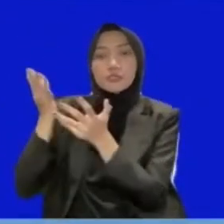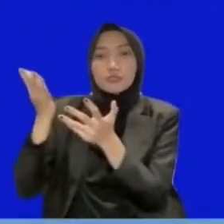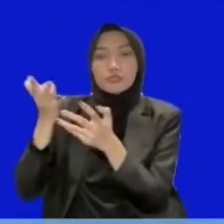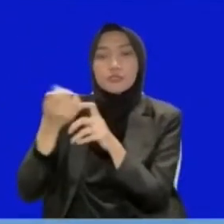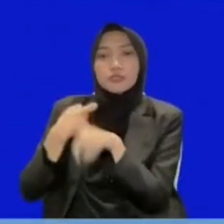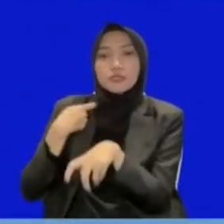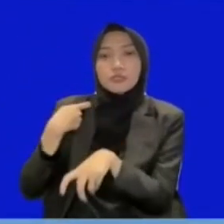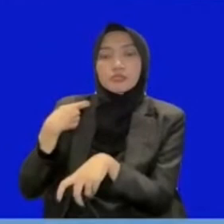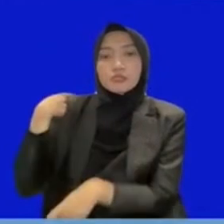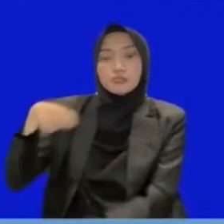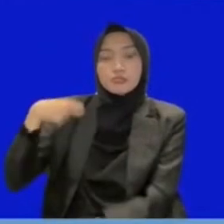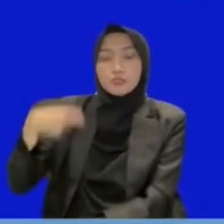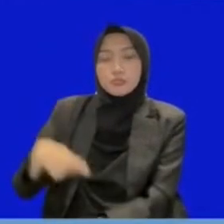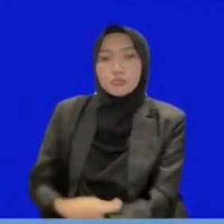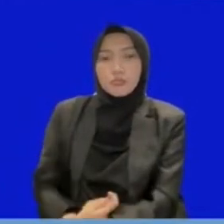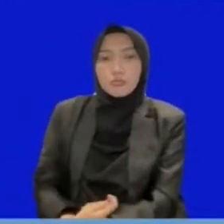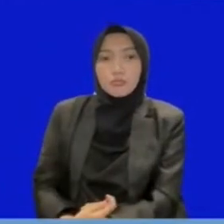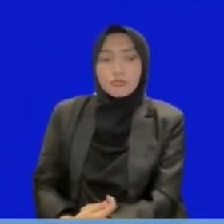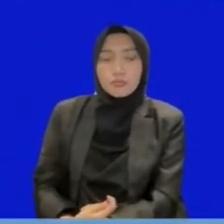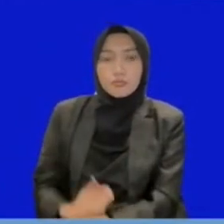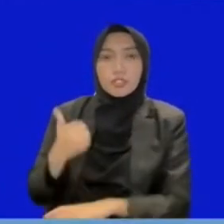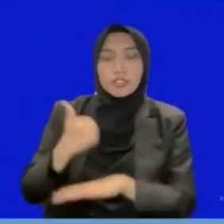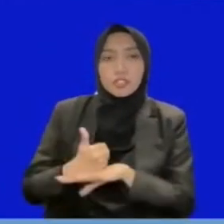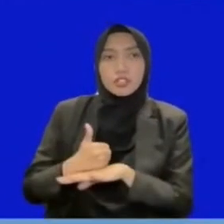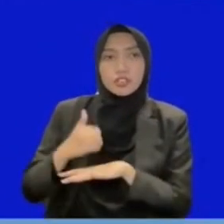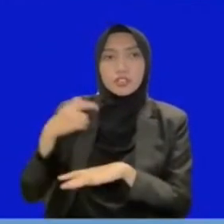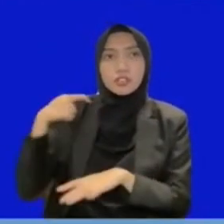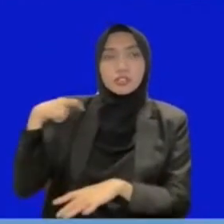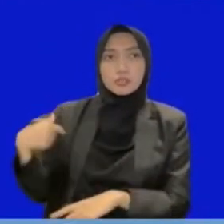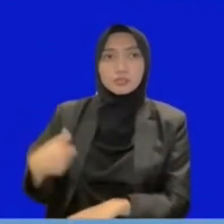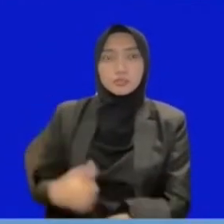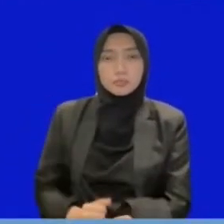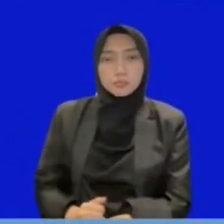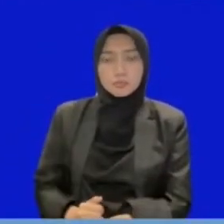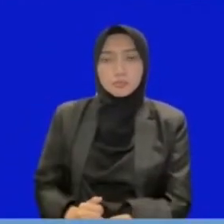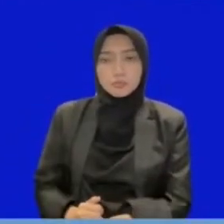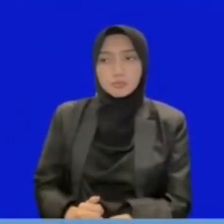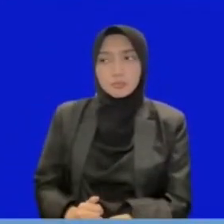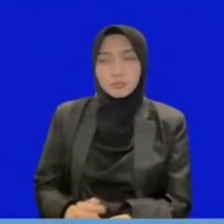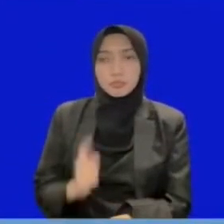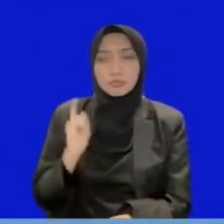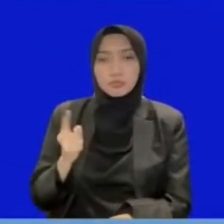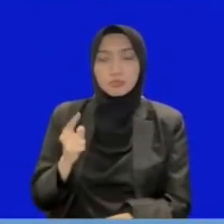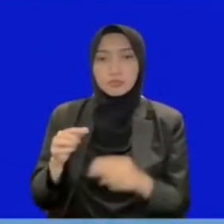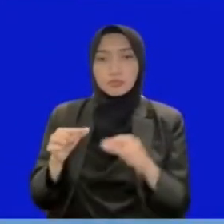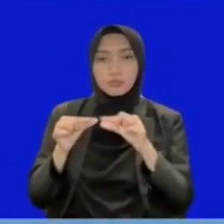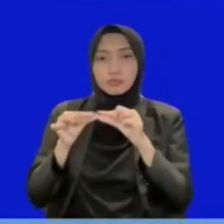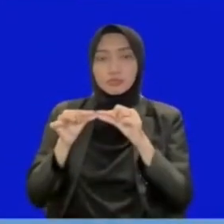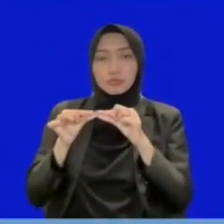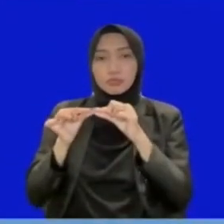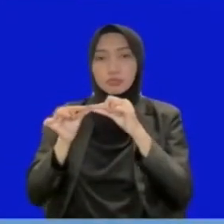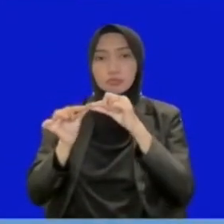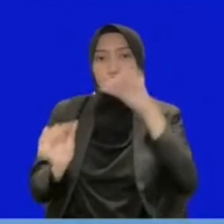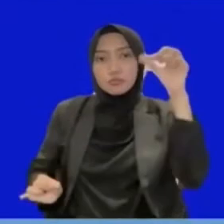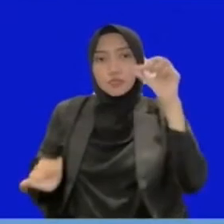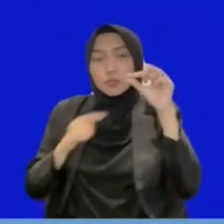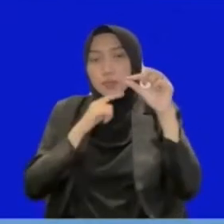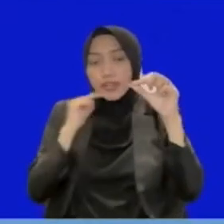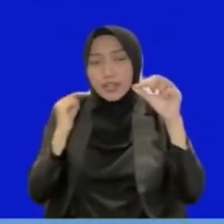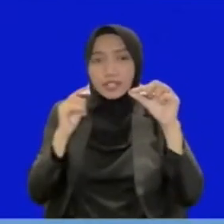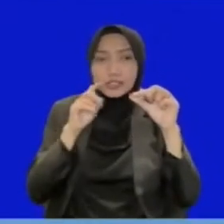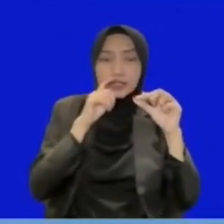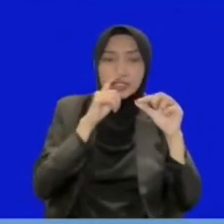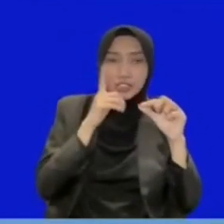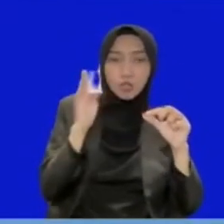dari menteri gitu, dari Direktorat Jenderal. Kemudian kita dilihat di sini ada garis merah, ada garis hijau dan garis